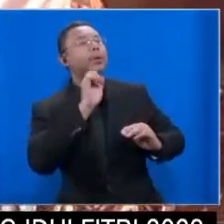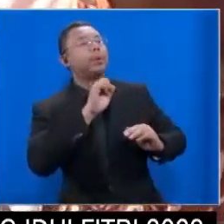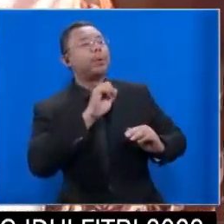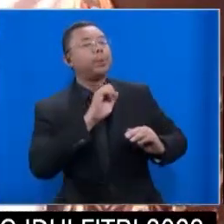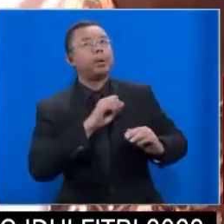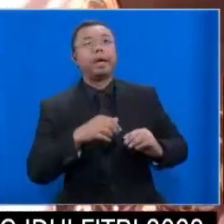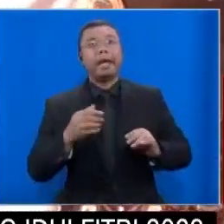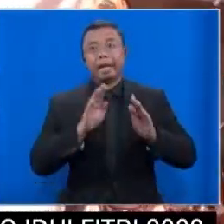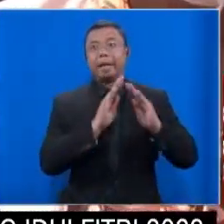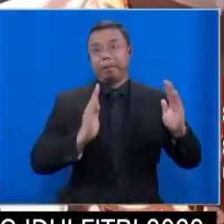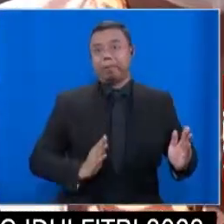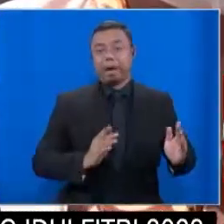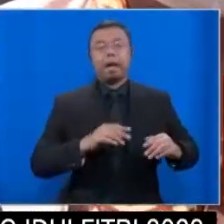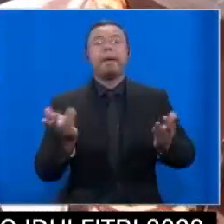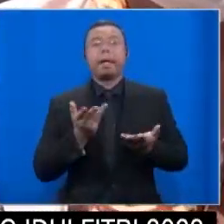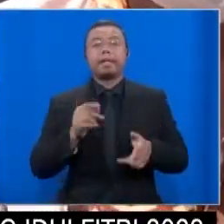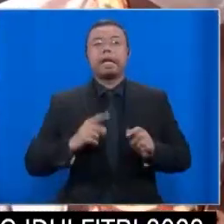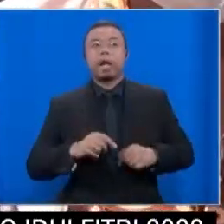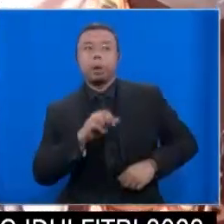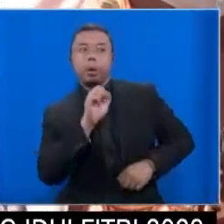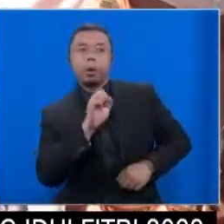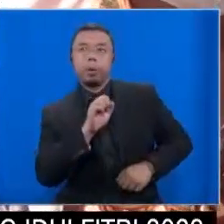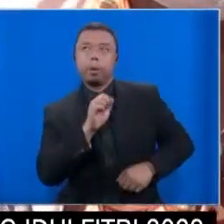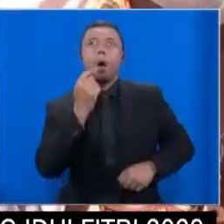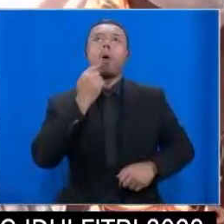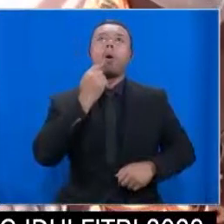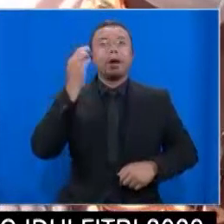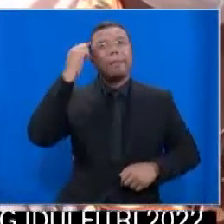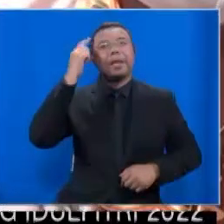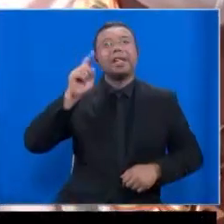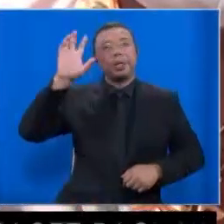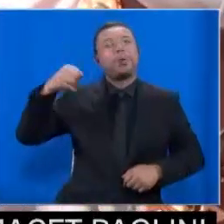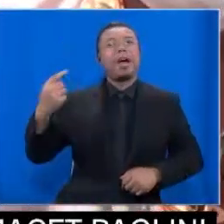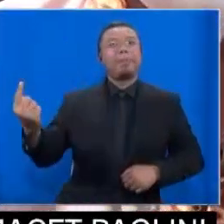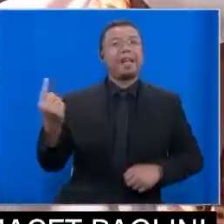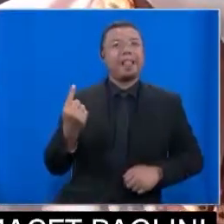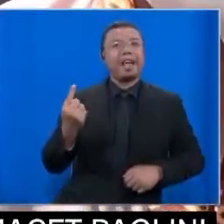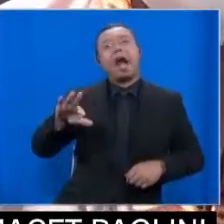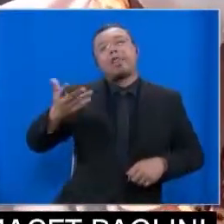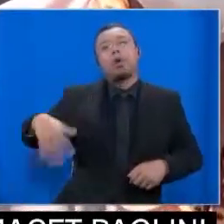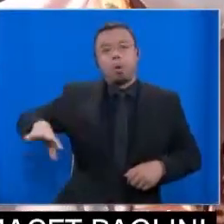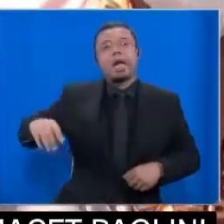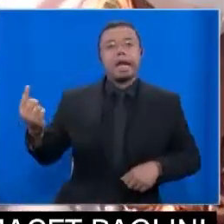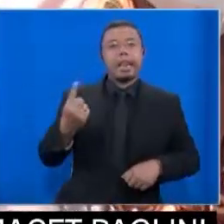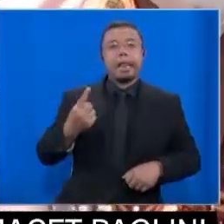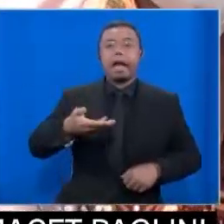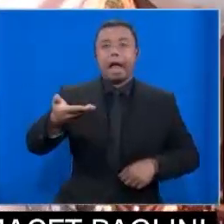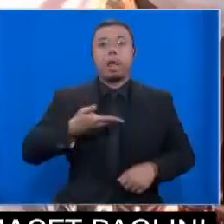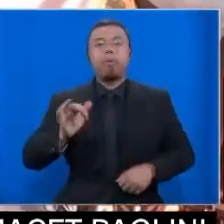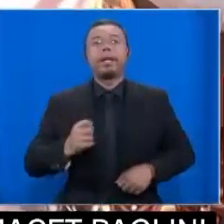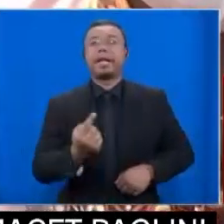samping. Nah, seperti kebiasaannya kalau memang itu yang menotok dari pintu samping langsung dibuka kan seperti keluarga. Kalau tamu kan biasanya lewat